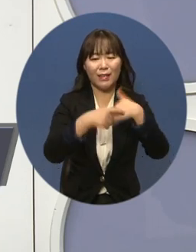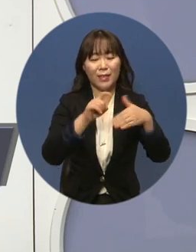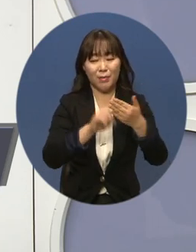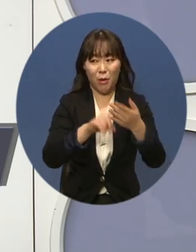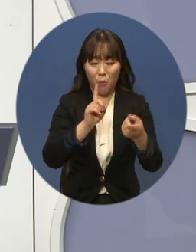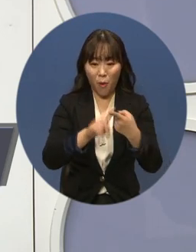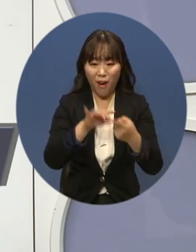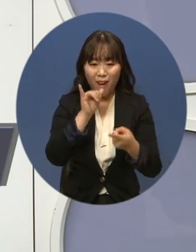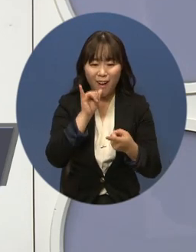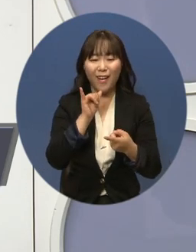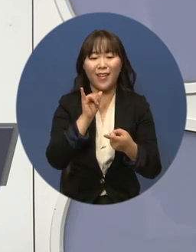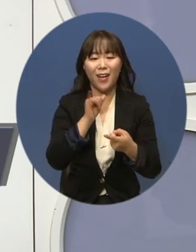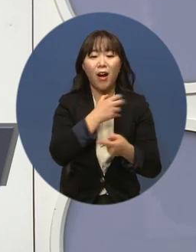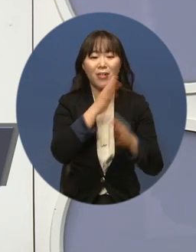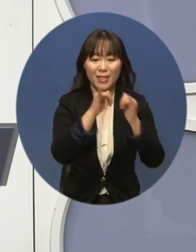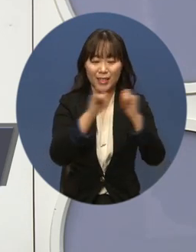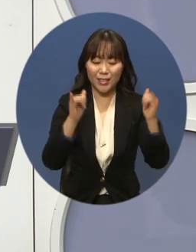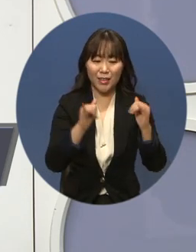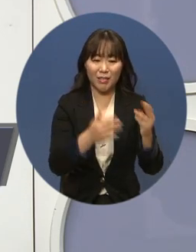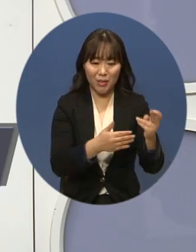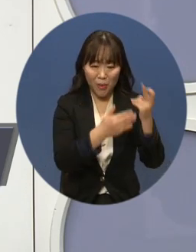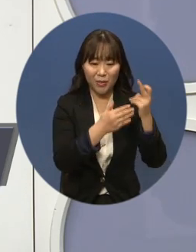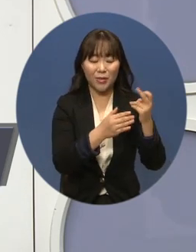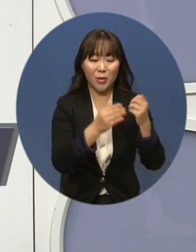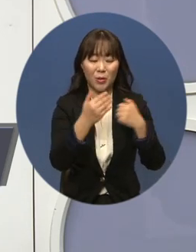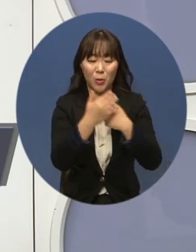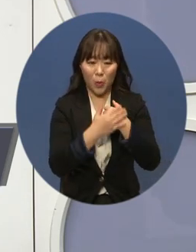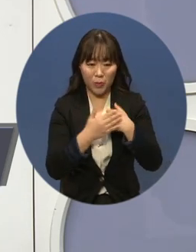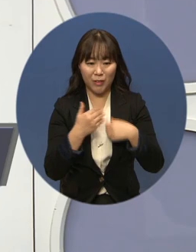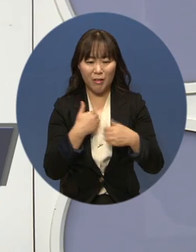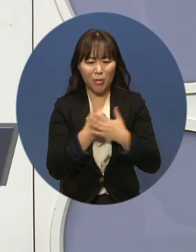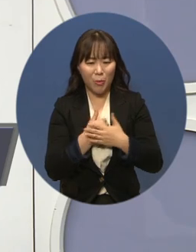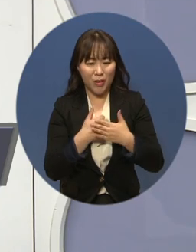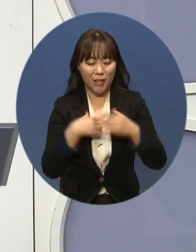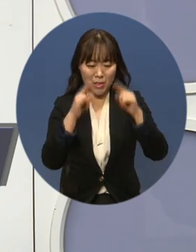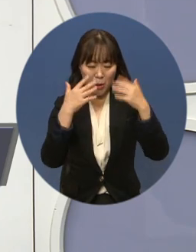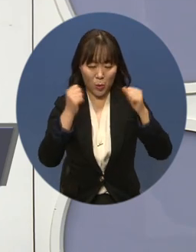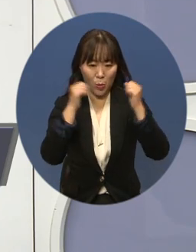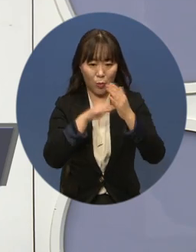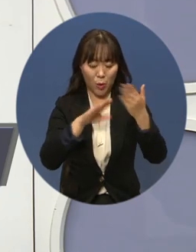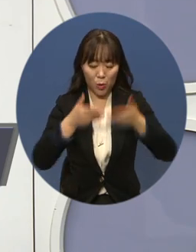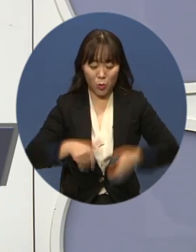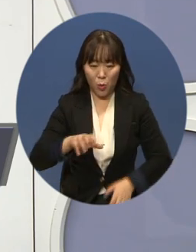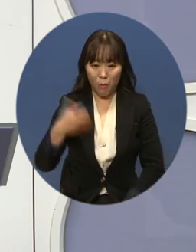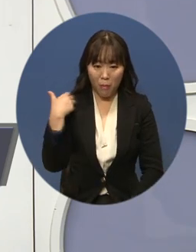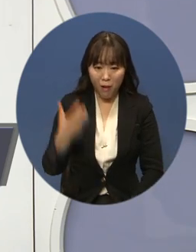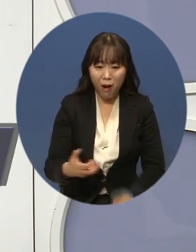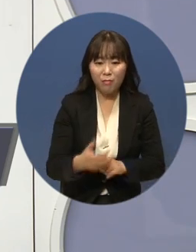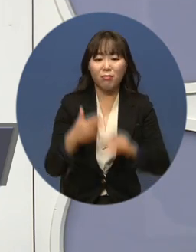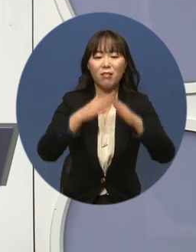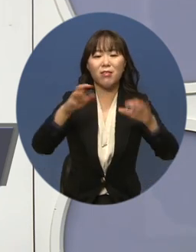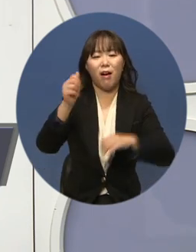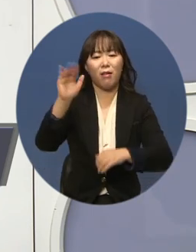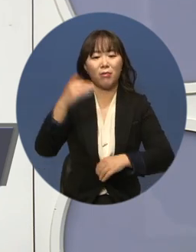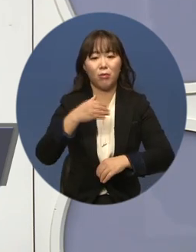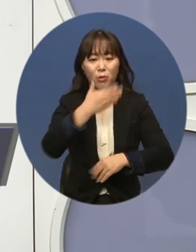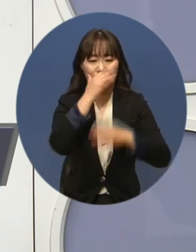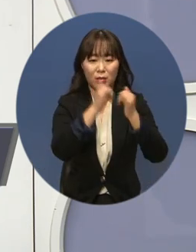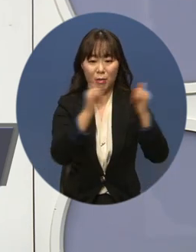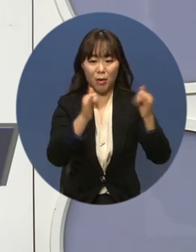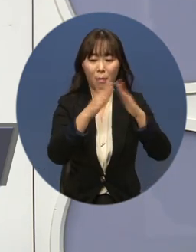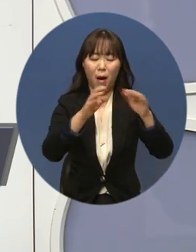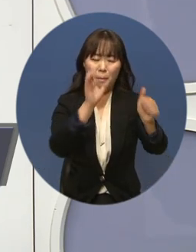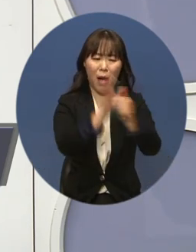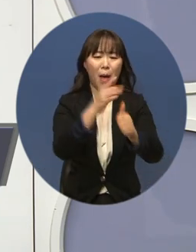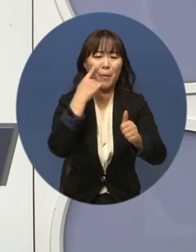않았는지 이제 어르신 뭐 행들덕게 제가 대학 졸업하고 고향에 갔는데 이장을 하겠다니 젊은 이장한테 말을 좀